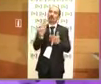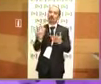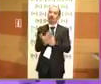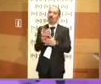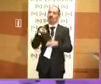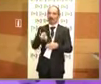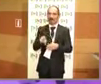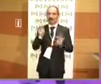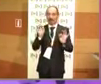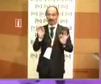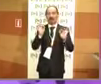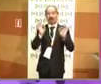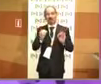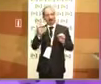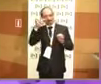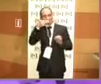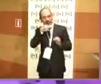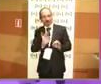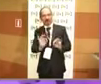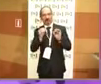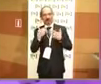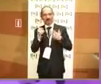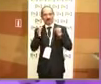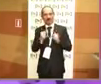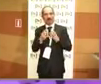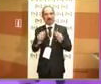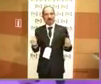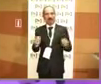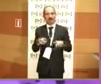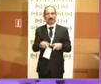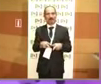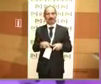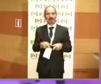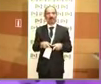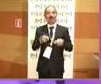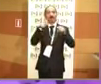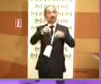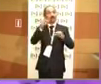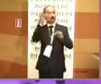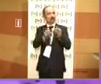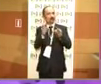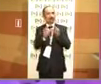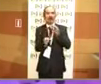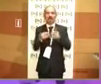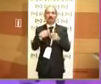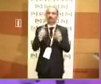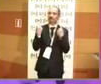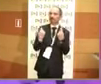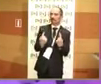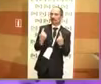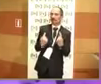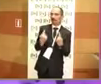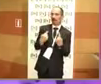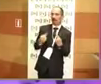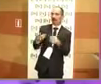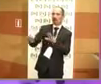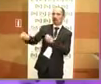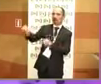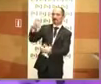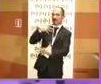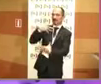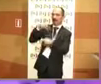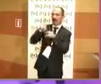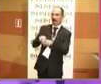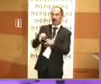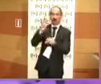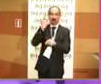E io sono convinto che possiamo farcela. In tanti in questo momento attendono un segnale, ma lo vediamo tutti i